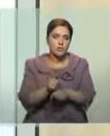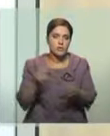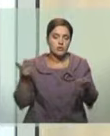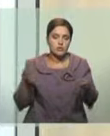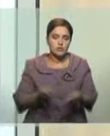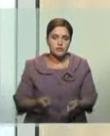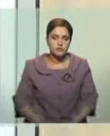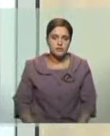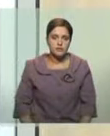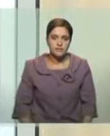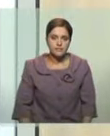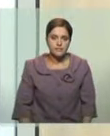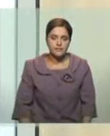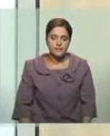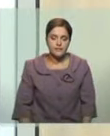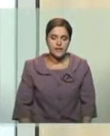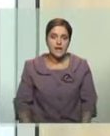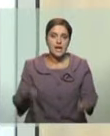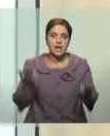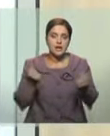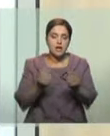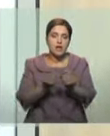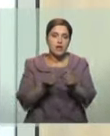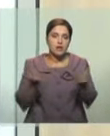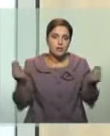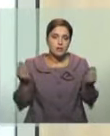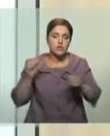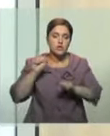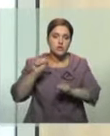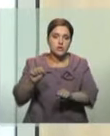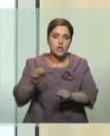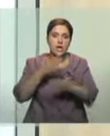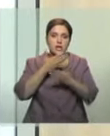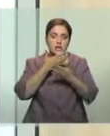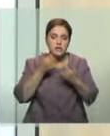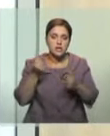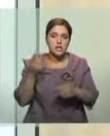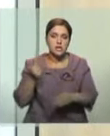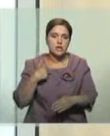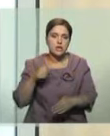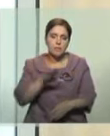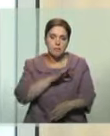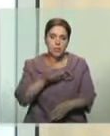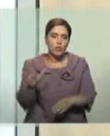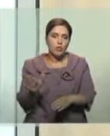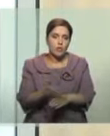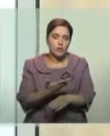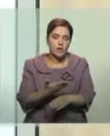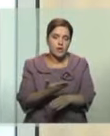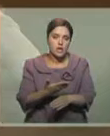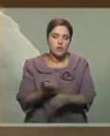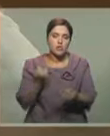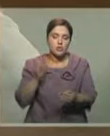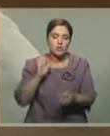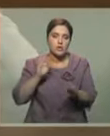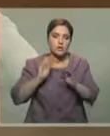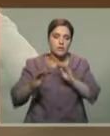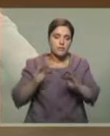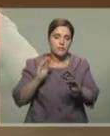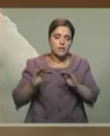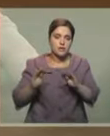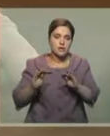не было. Ограждения были сняты на благоустройство окружающей территории. Ведутся работы. Считаю,